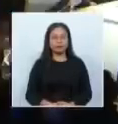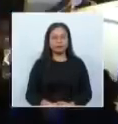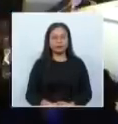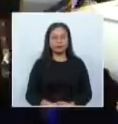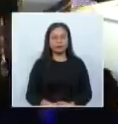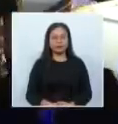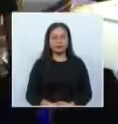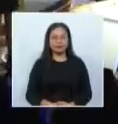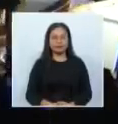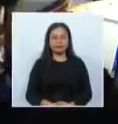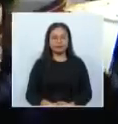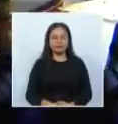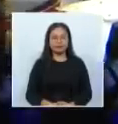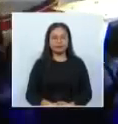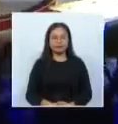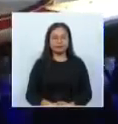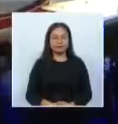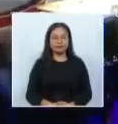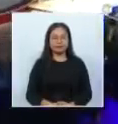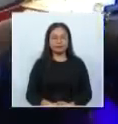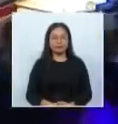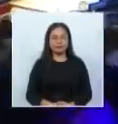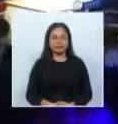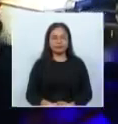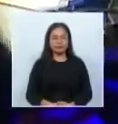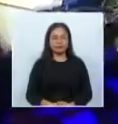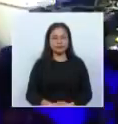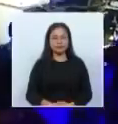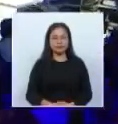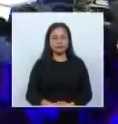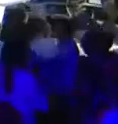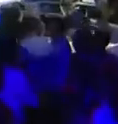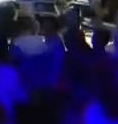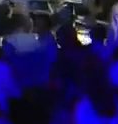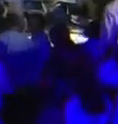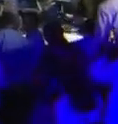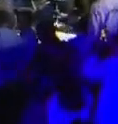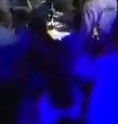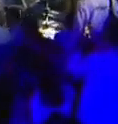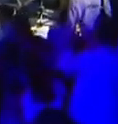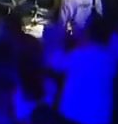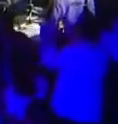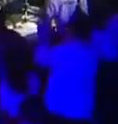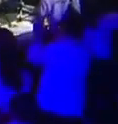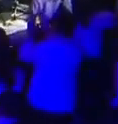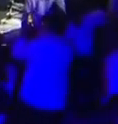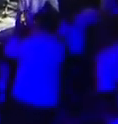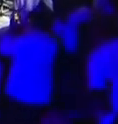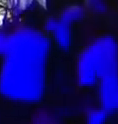lagi kayak gitu. Nah, sesuatu yang negatif begitu ya? Ya dianggap sesuatu yang negatif juga ya bagi warganet ya? Itu